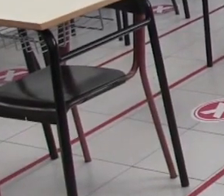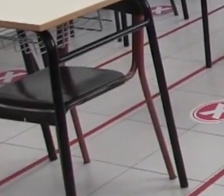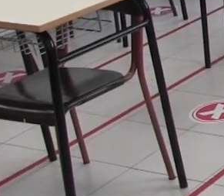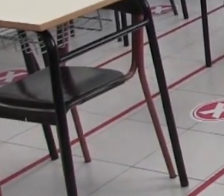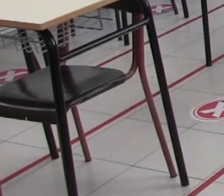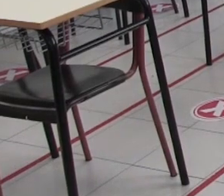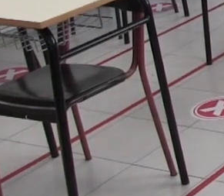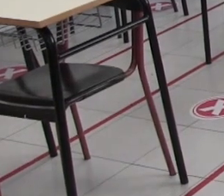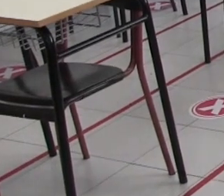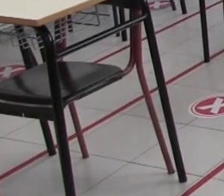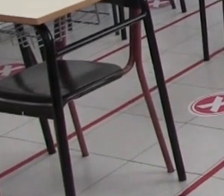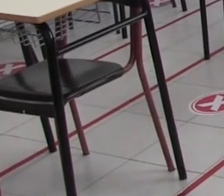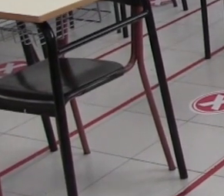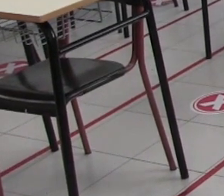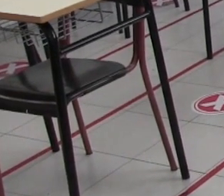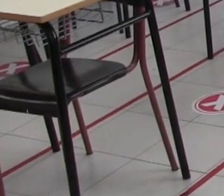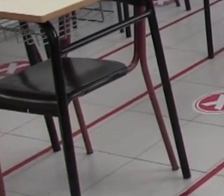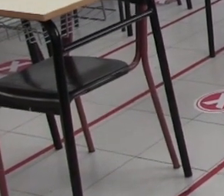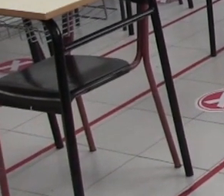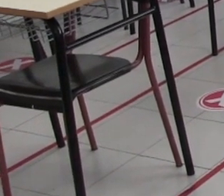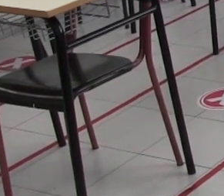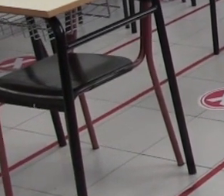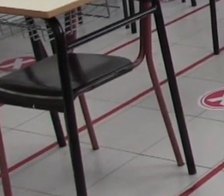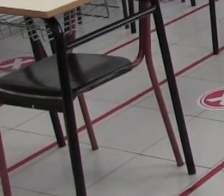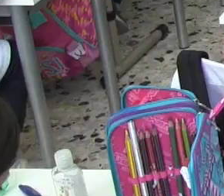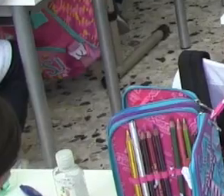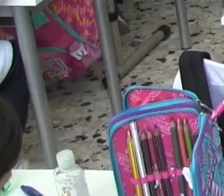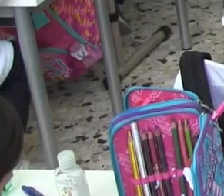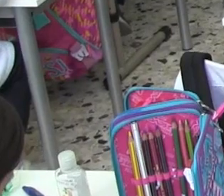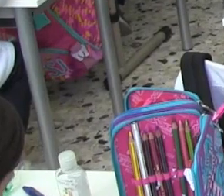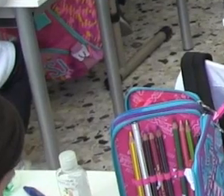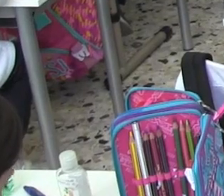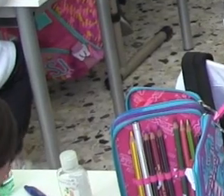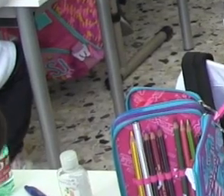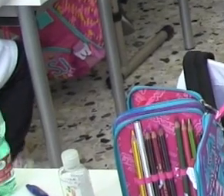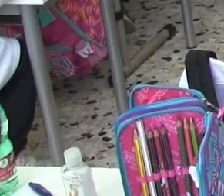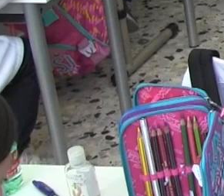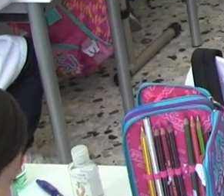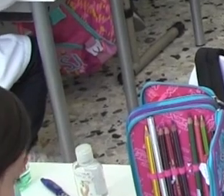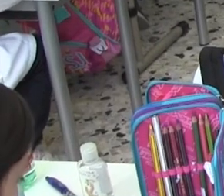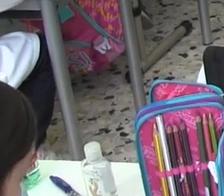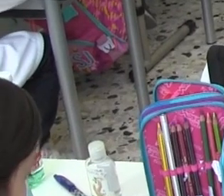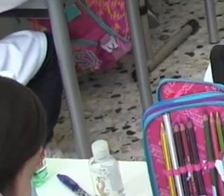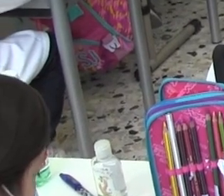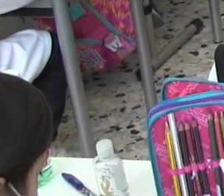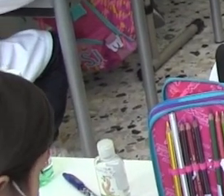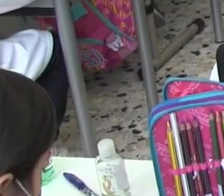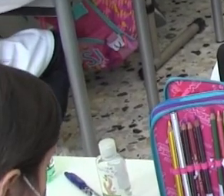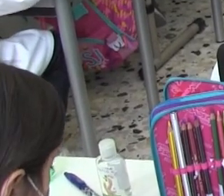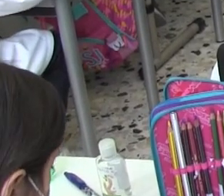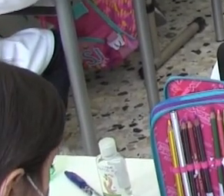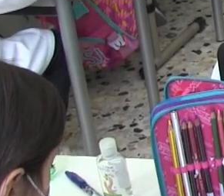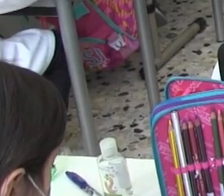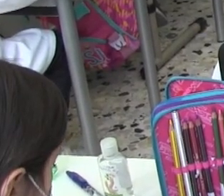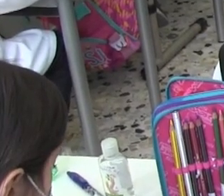al cento per cento per le superiori mentre tornano in presenza le attività didattiche per scuola dell'infanzia elementari e medie